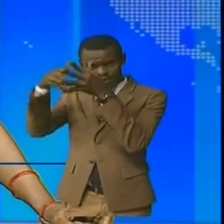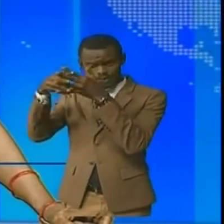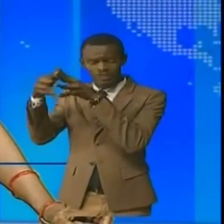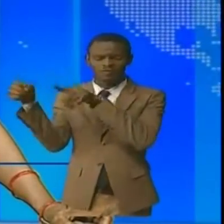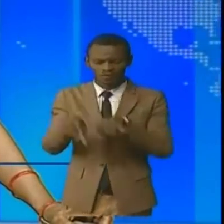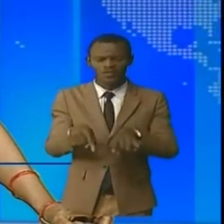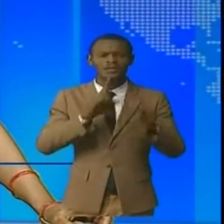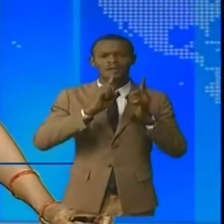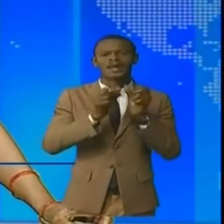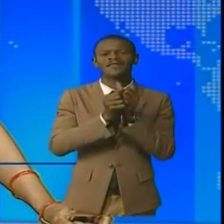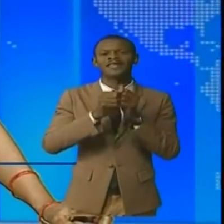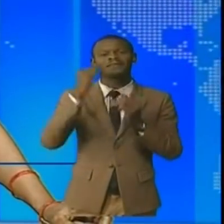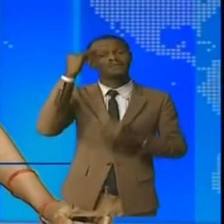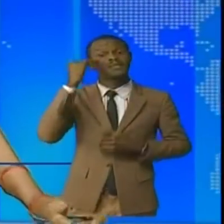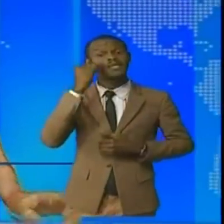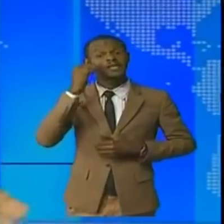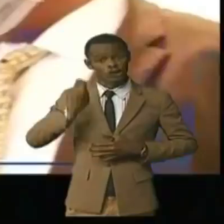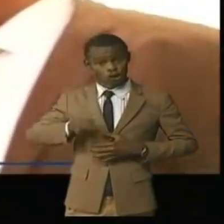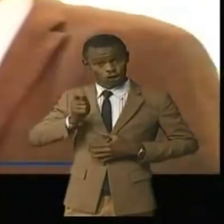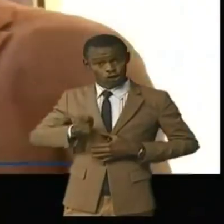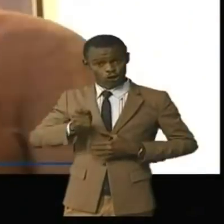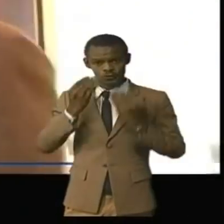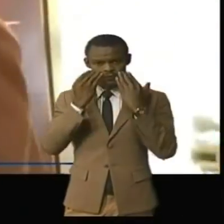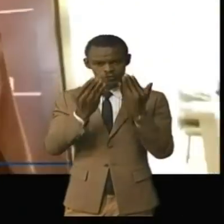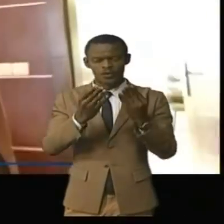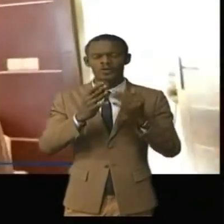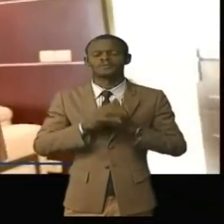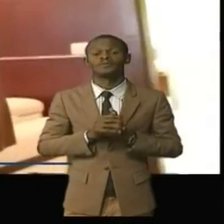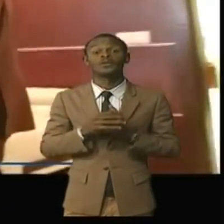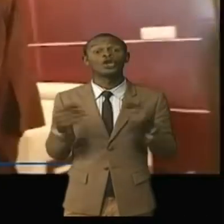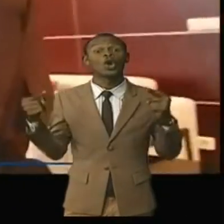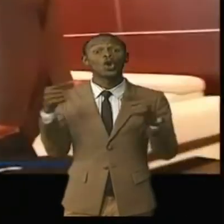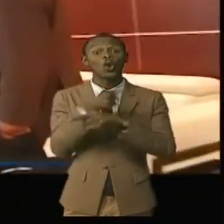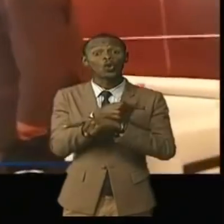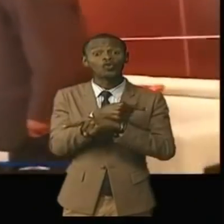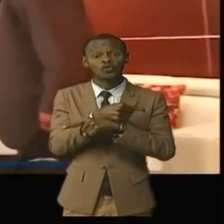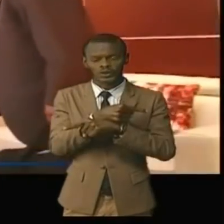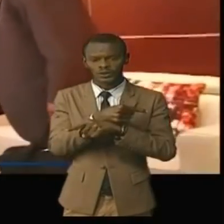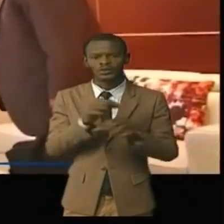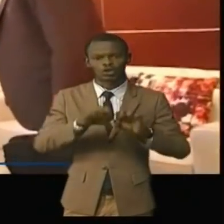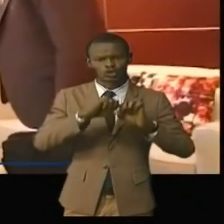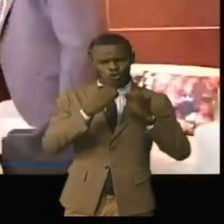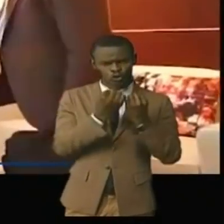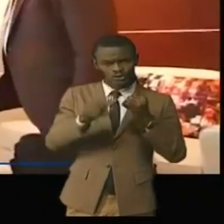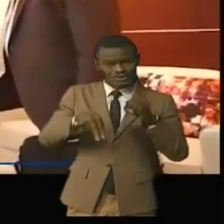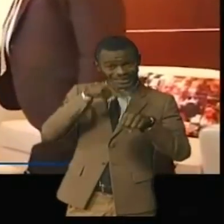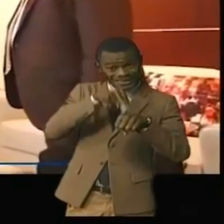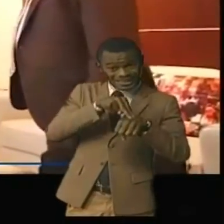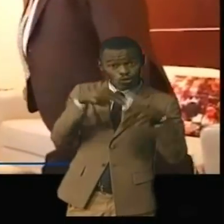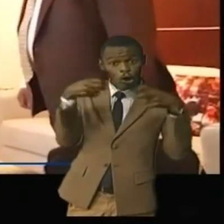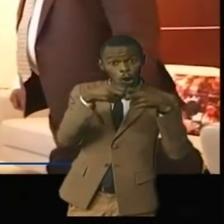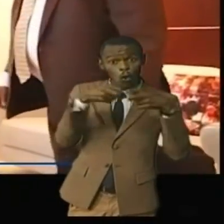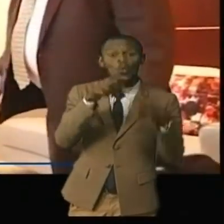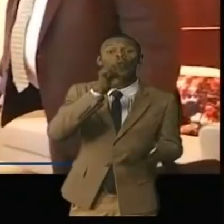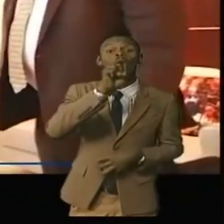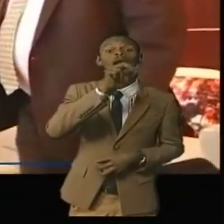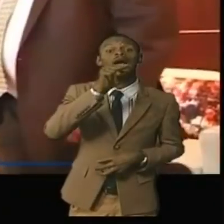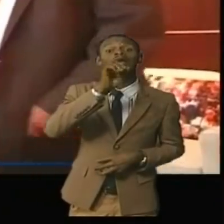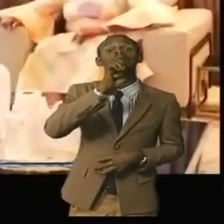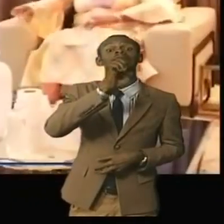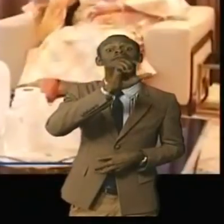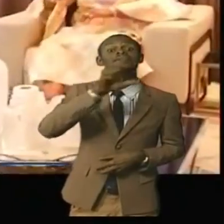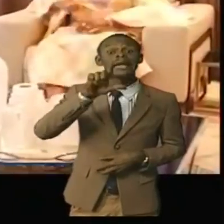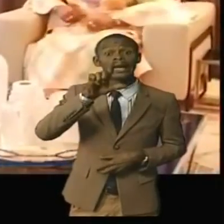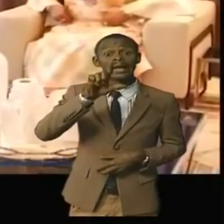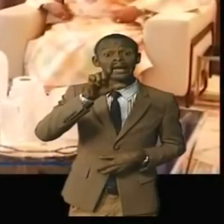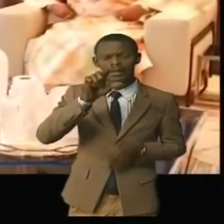Joseph Oscar Mbalkaïge. Un litige oppose l'entreprise SNEL à une firme américaine qui avait offert